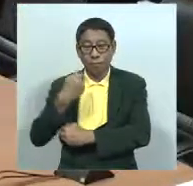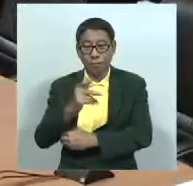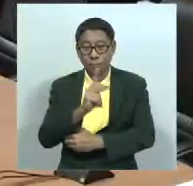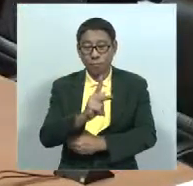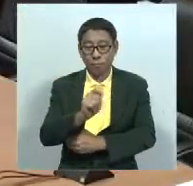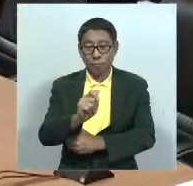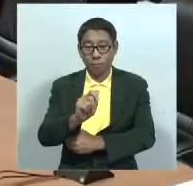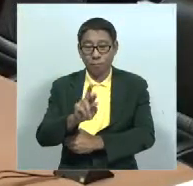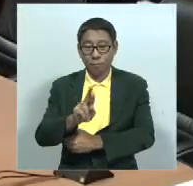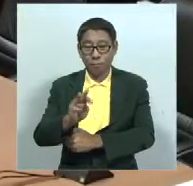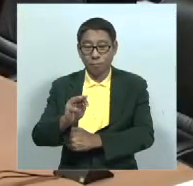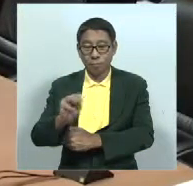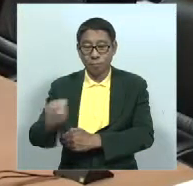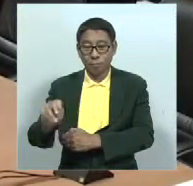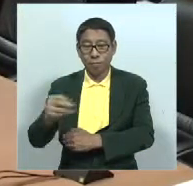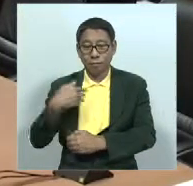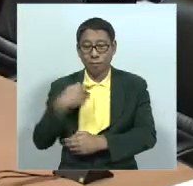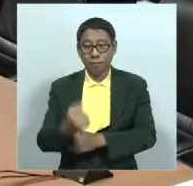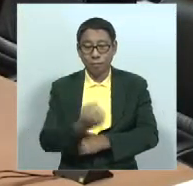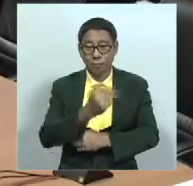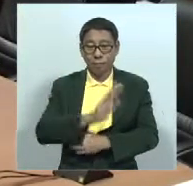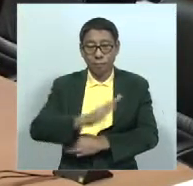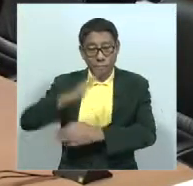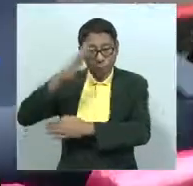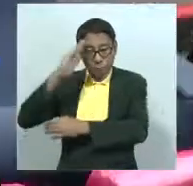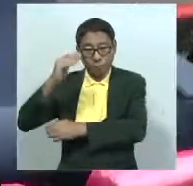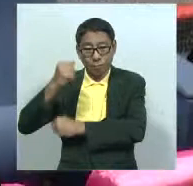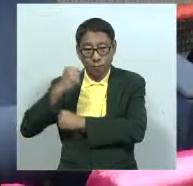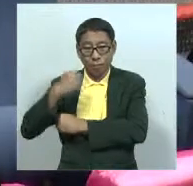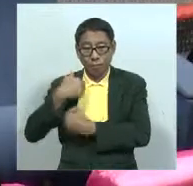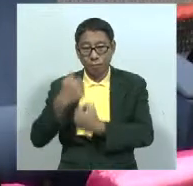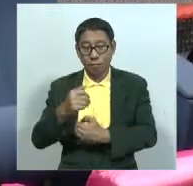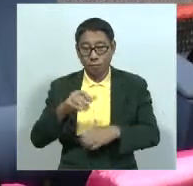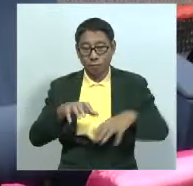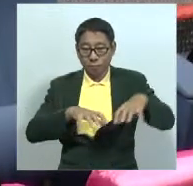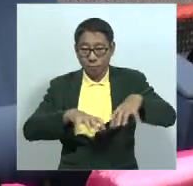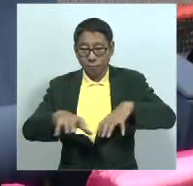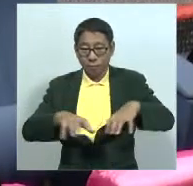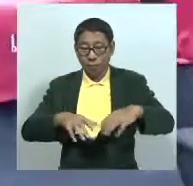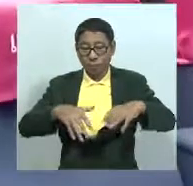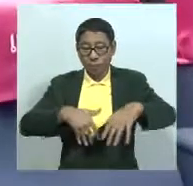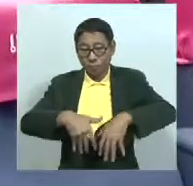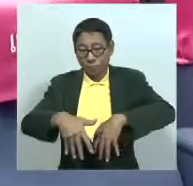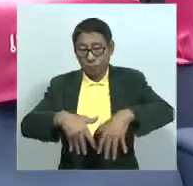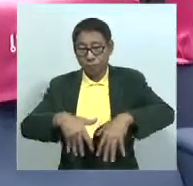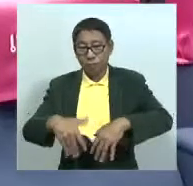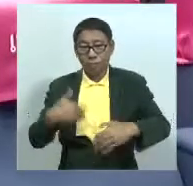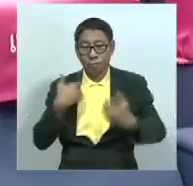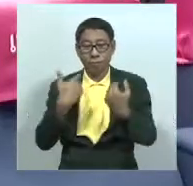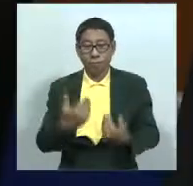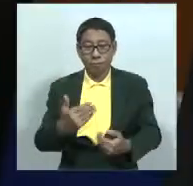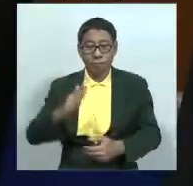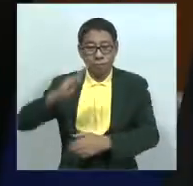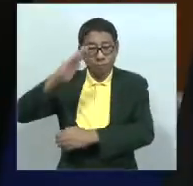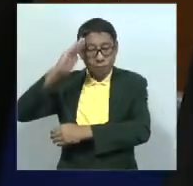รือกอรมน.ที่ยังคงมีอำนาจของคสช.รวมถึงควบคุมสิทธิและเสรีภาพของประชาชนโดยมีพล